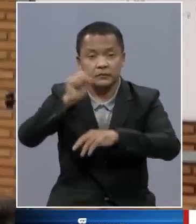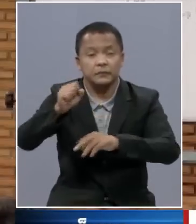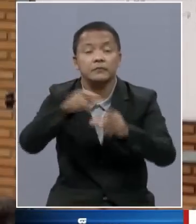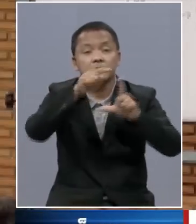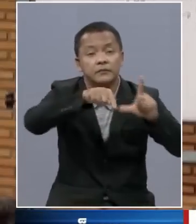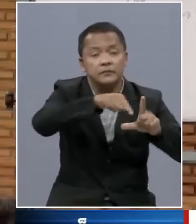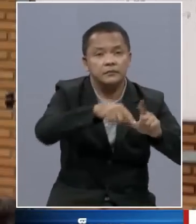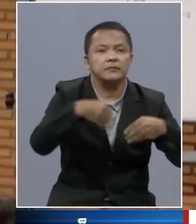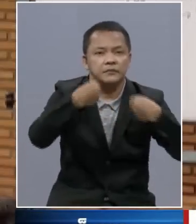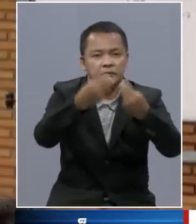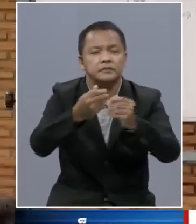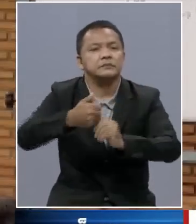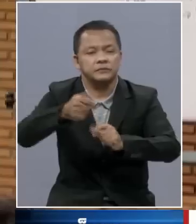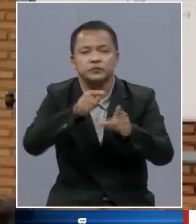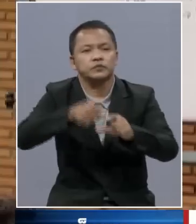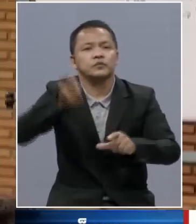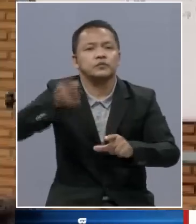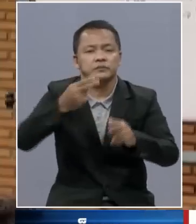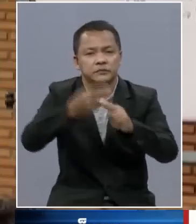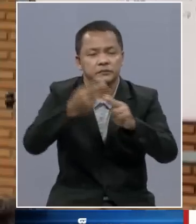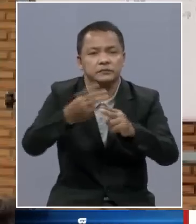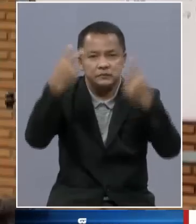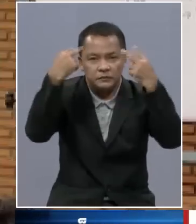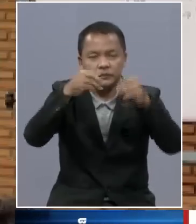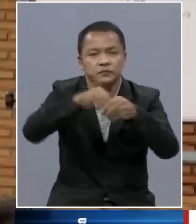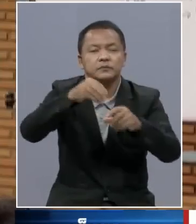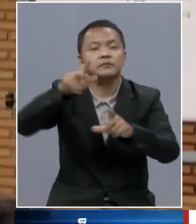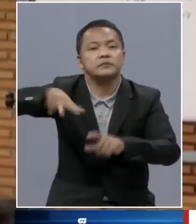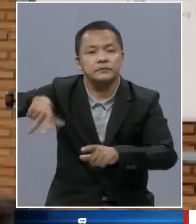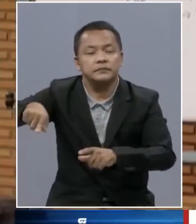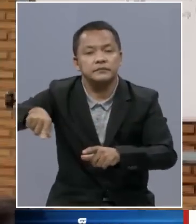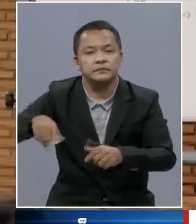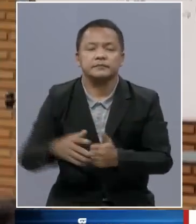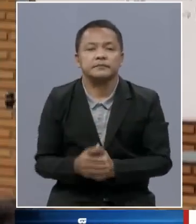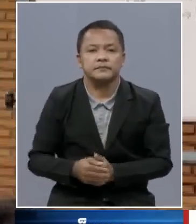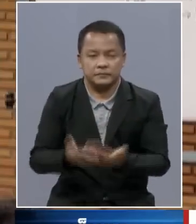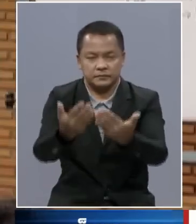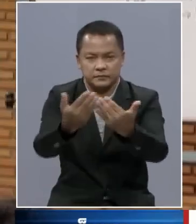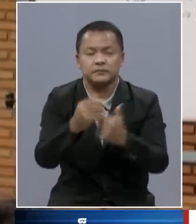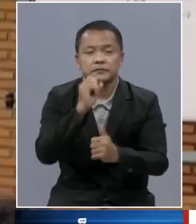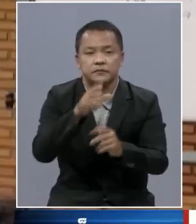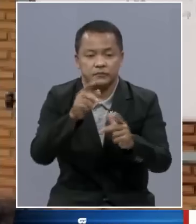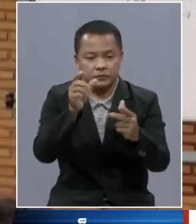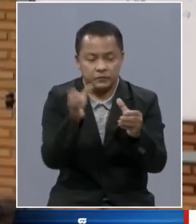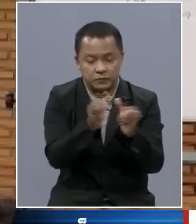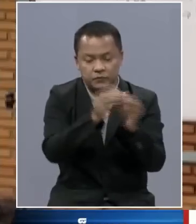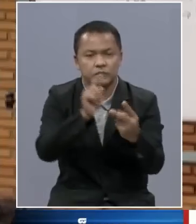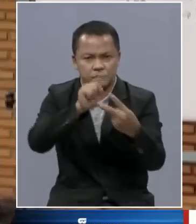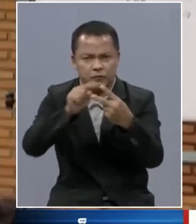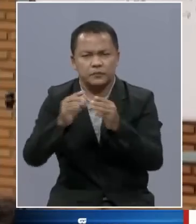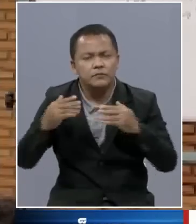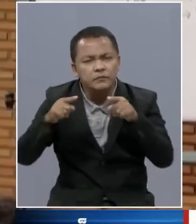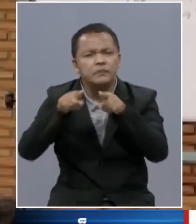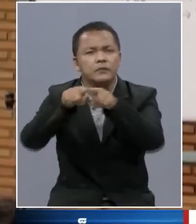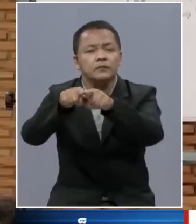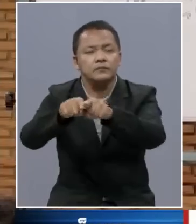วไกลย่อมเป็นอื่นไปไม่ได้ที่จะเสนอชื่อแคนดิเดตนายกของเพื่อไทยนะครับแล้วก็บอกแบบนี้ว่า2พรรคจะต้องก้าวเดินไปด้วยกัน